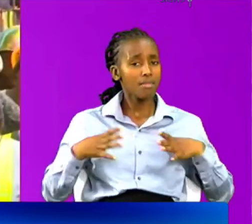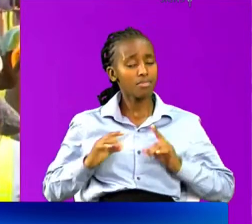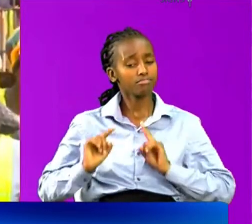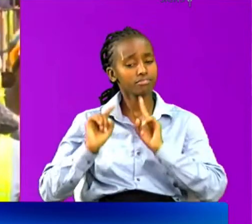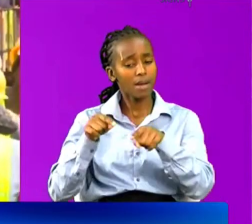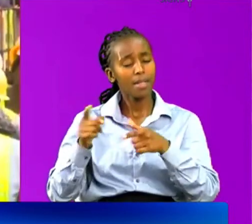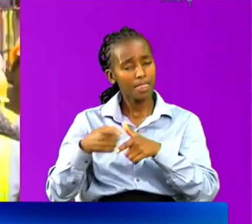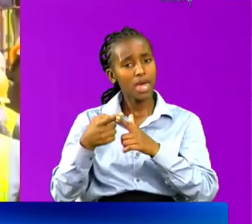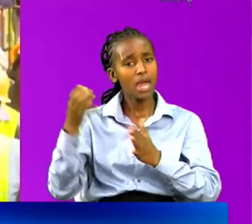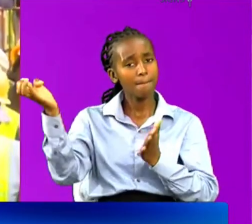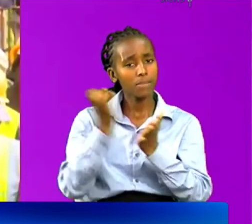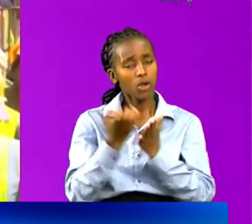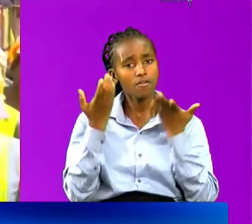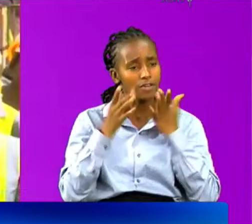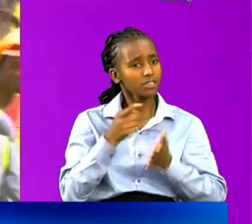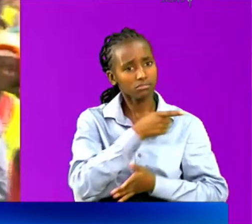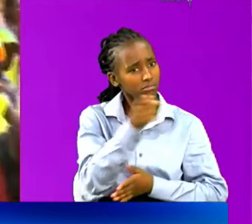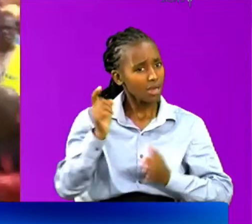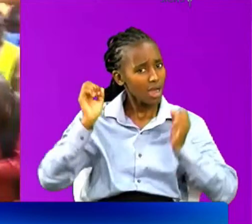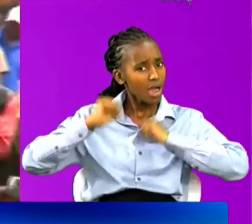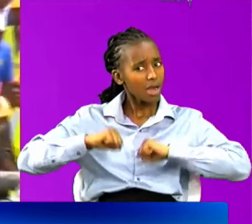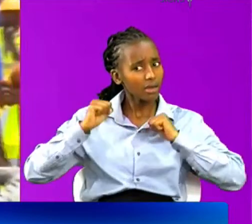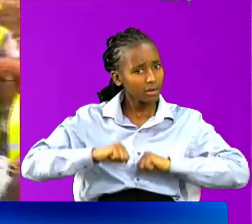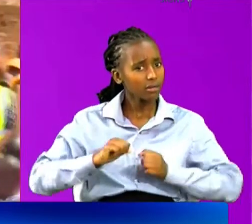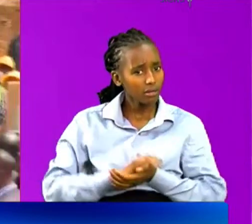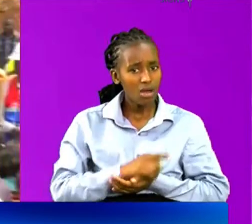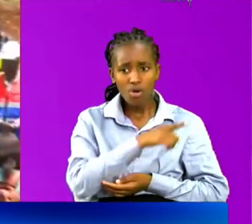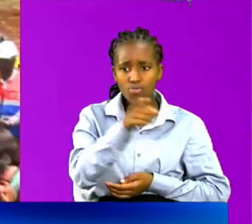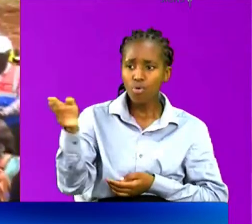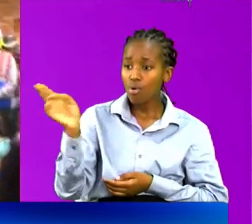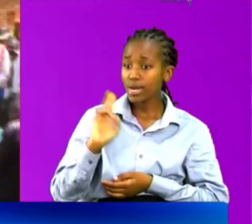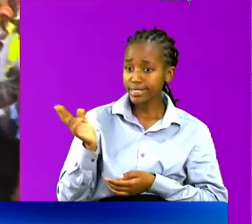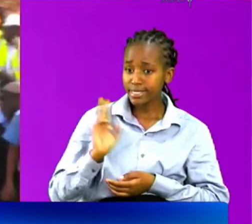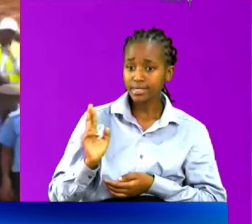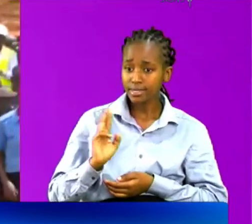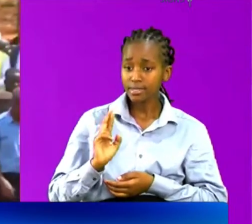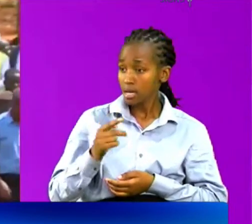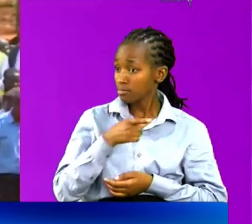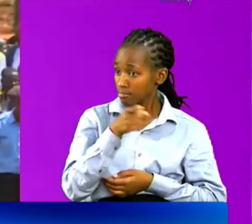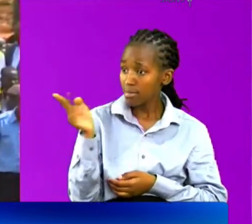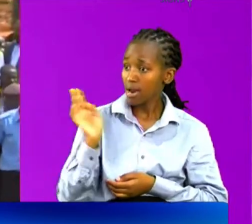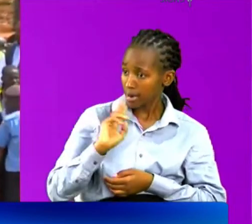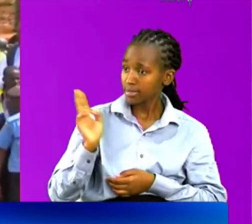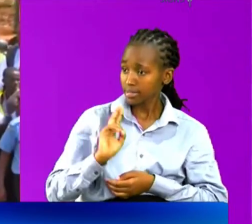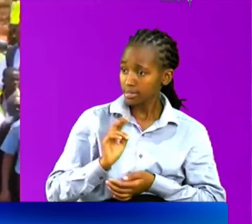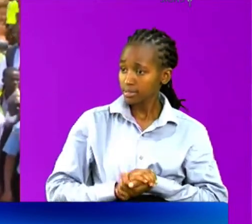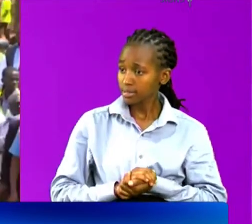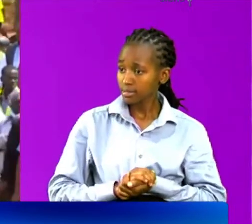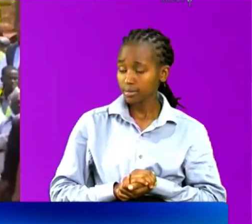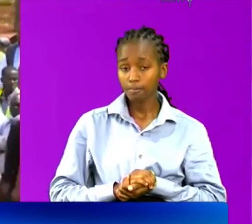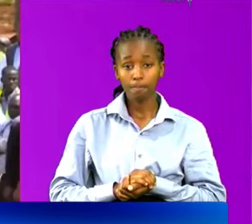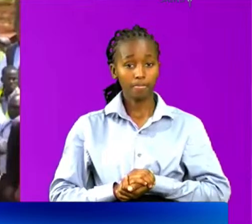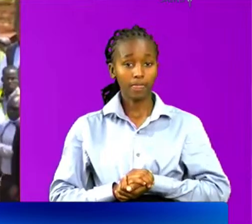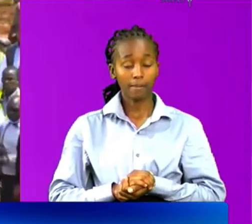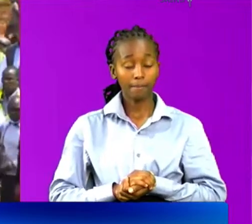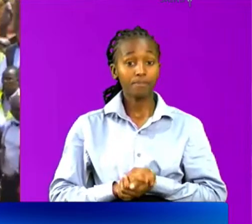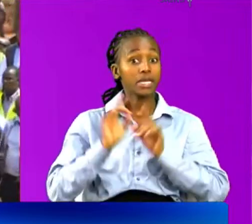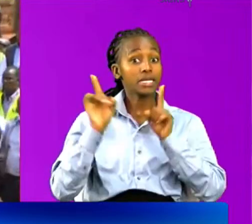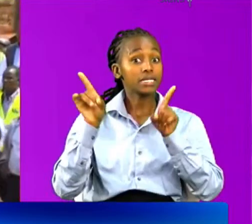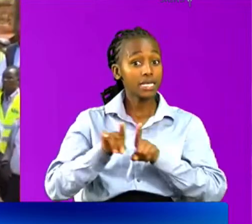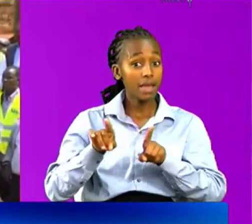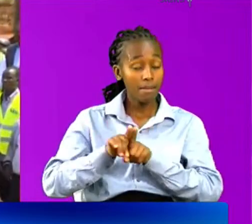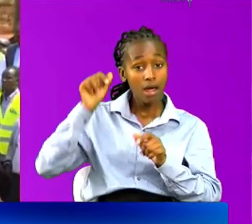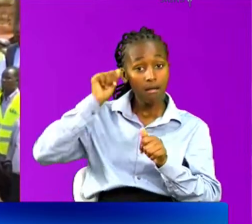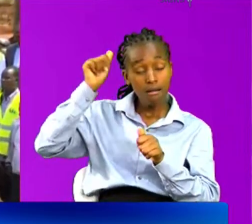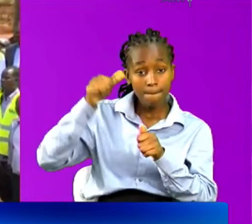tayari? Vijana wa Eldoret mko tayari? Tuko pamoja? Na hiyo kazi